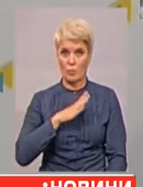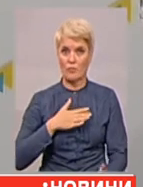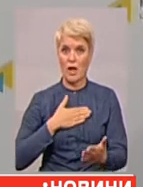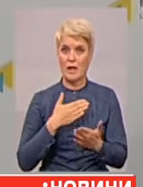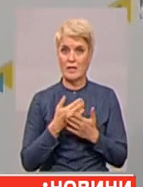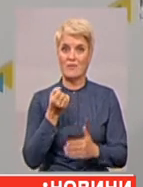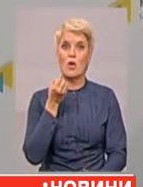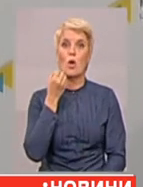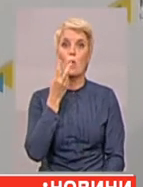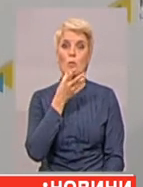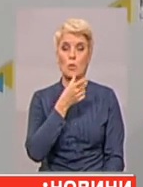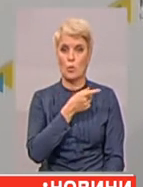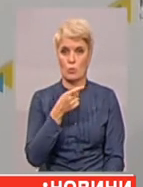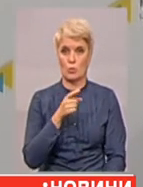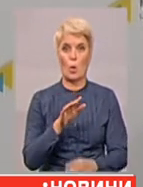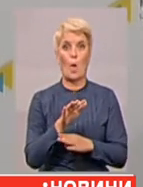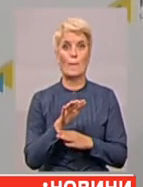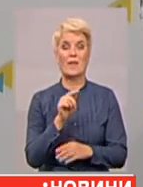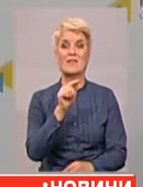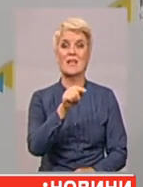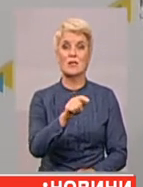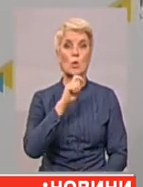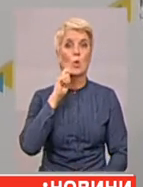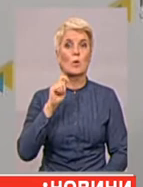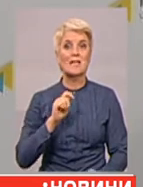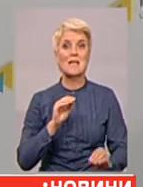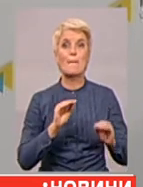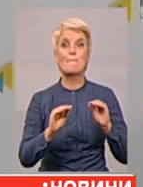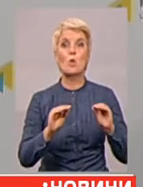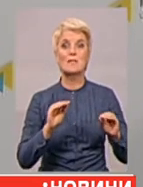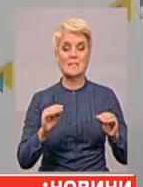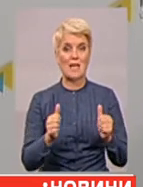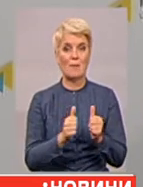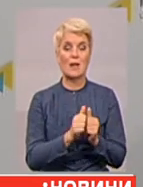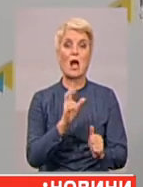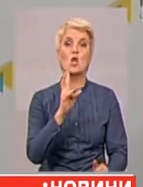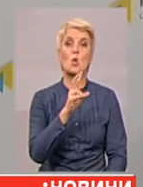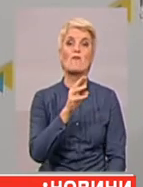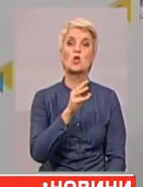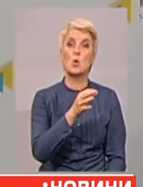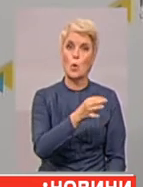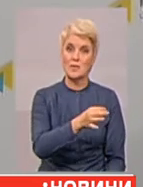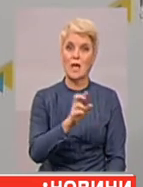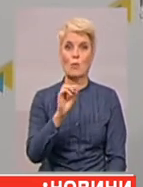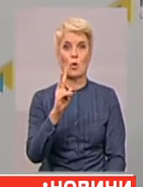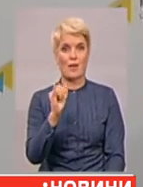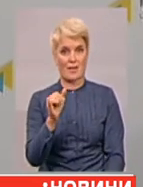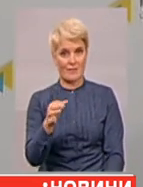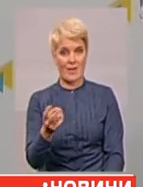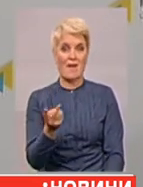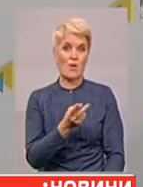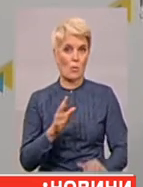пору, обстрілявши тамтешні українські позиції в районі Новотроїцького та Богданівки. І в обох